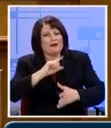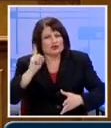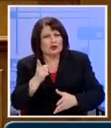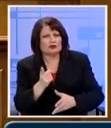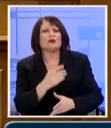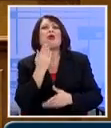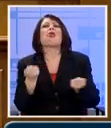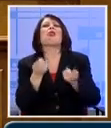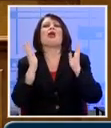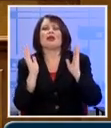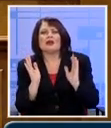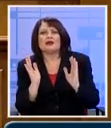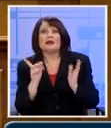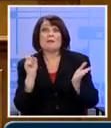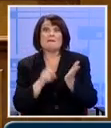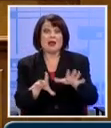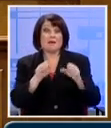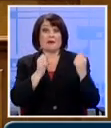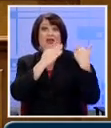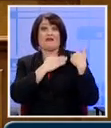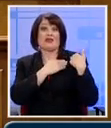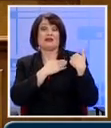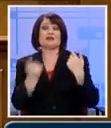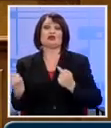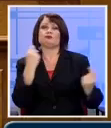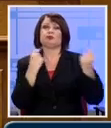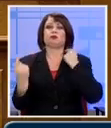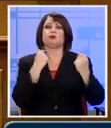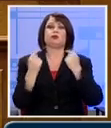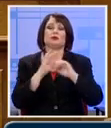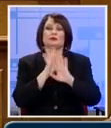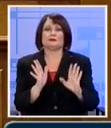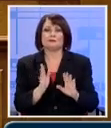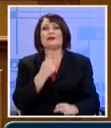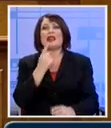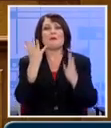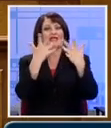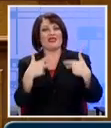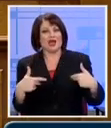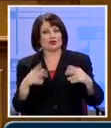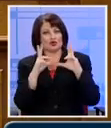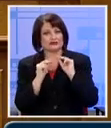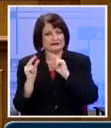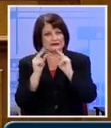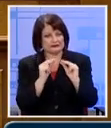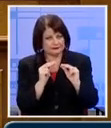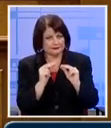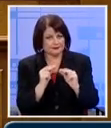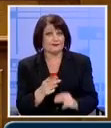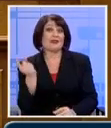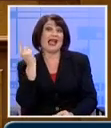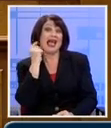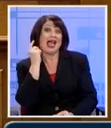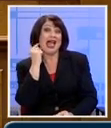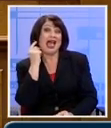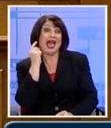όλους. Κάποτε πρέπει να αναλάβετε τις ευθύνες σας, αλλιώς θα χάσετε από παντού. Και μια που μιλάμε για θέατρο, όταν ακούω αυτές